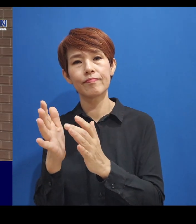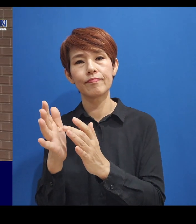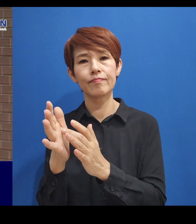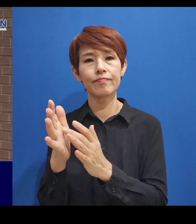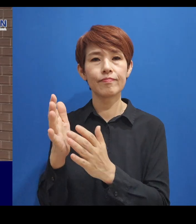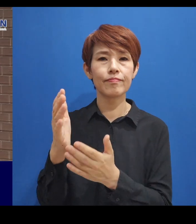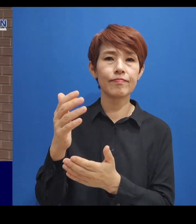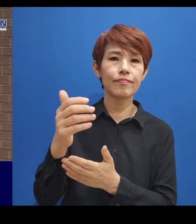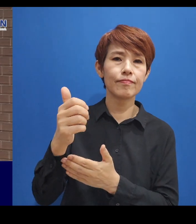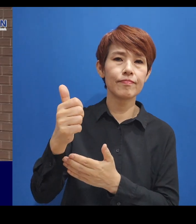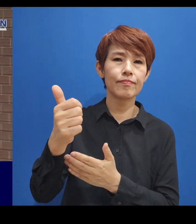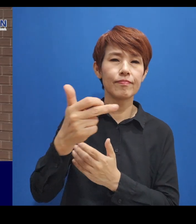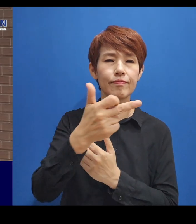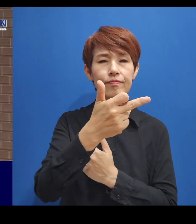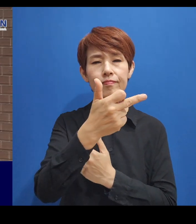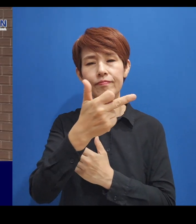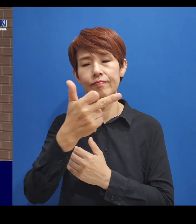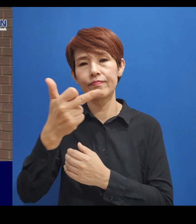예수의